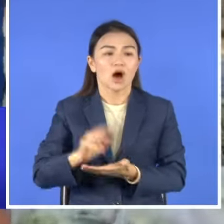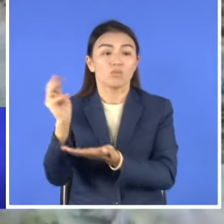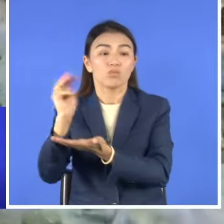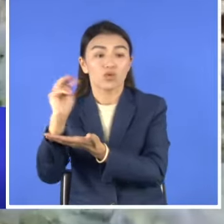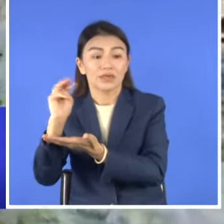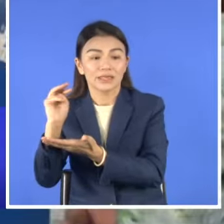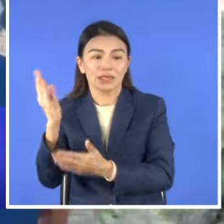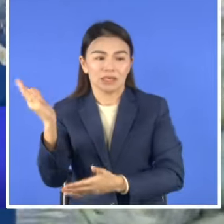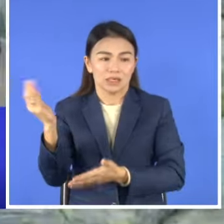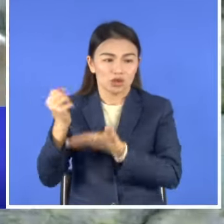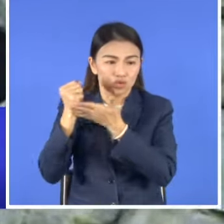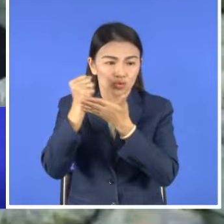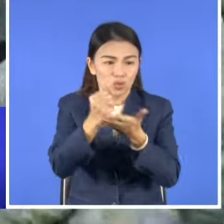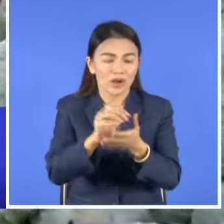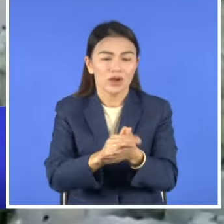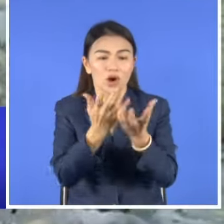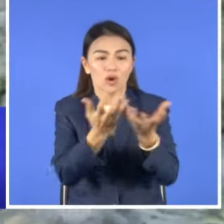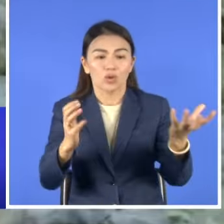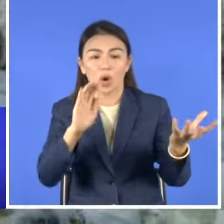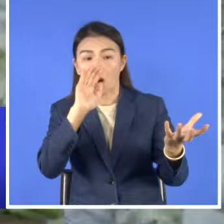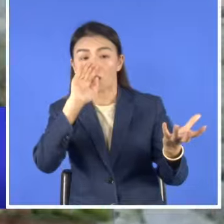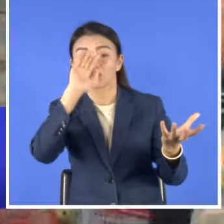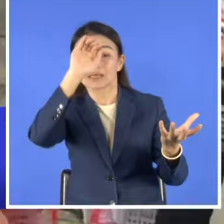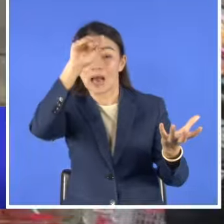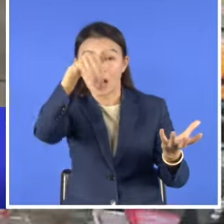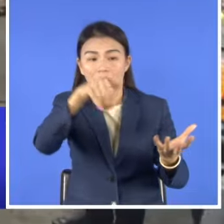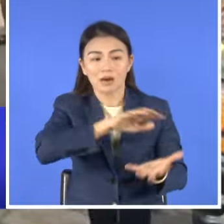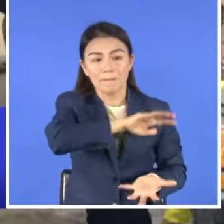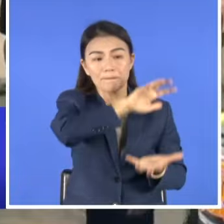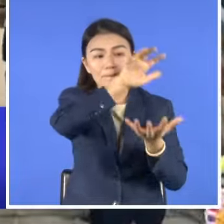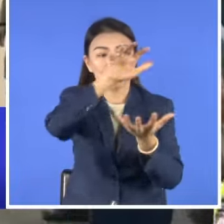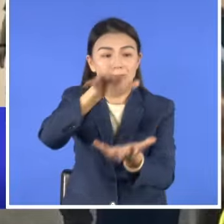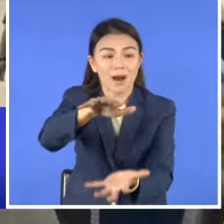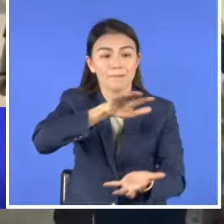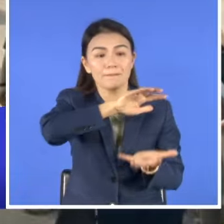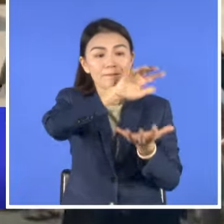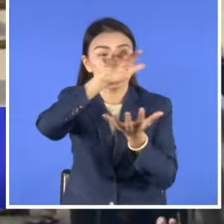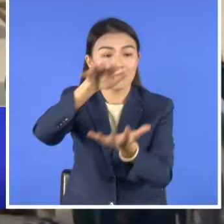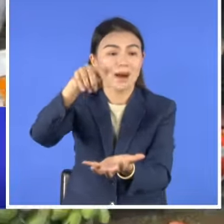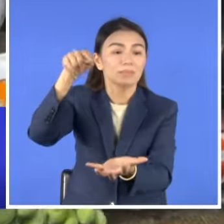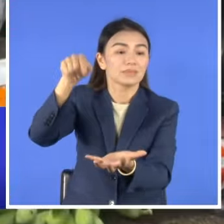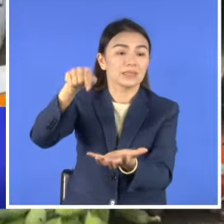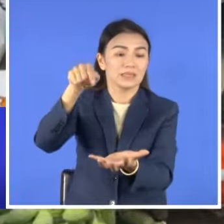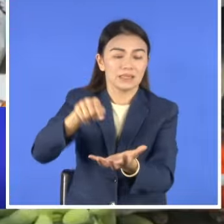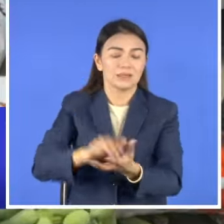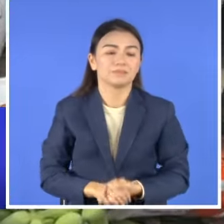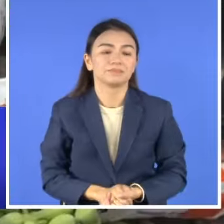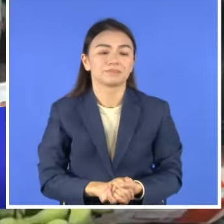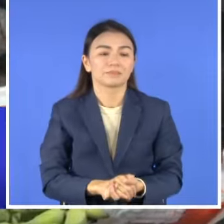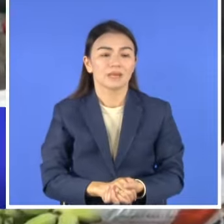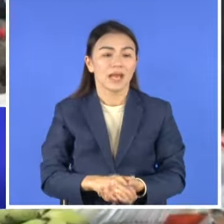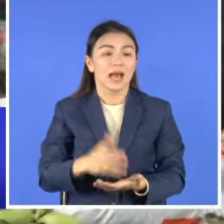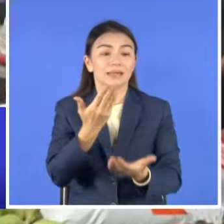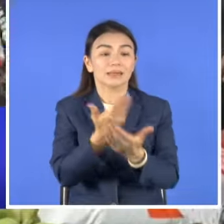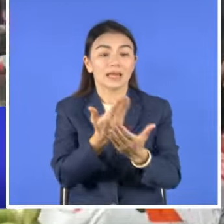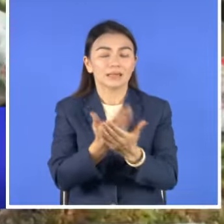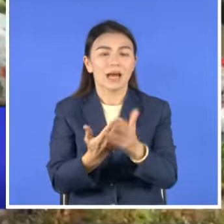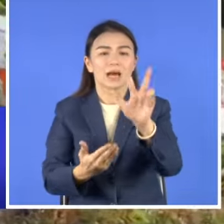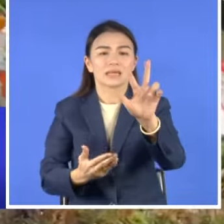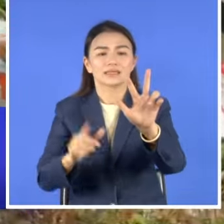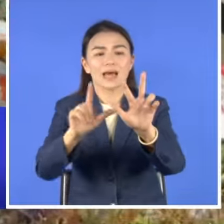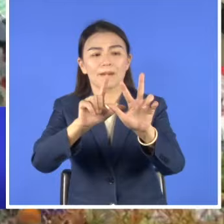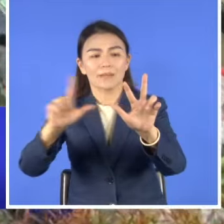กตัญญูเอาอาหารช้างกว่า 120ตันมามอบให้กับปางช้างที่ประสบภัยน้ำท่วมค่ะและนำเงิน 3ล้านบาทมอบให้